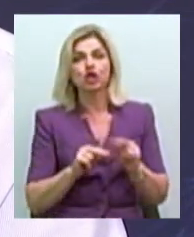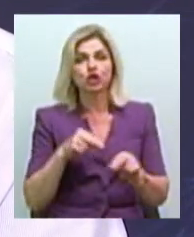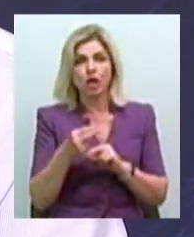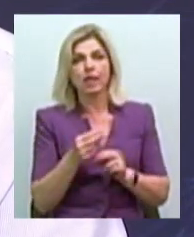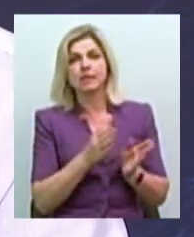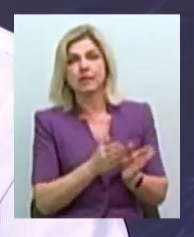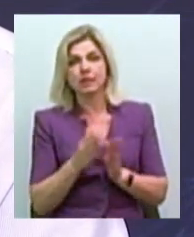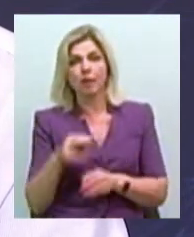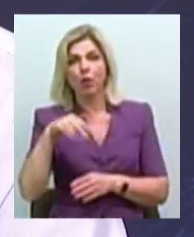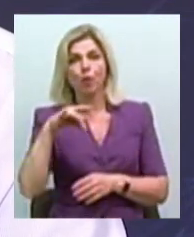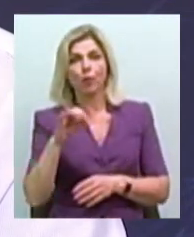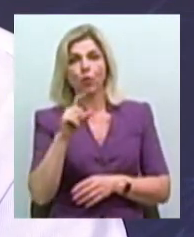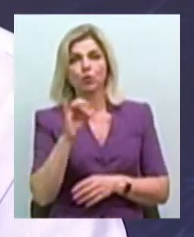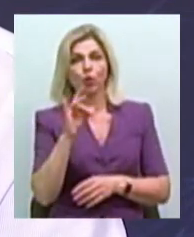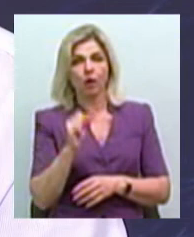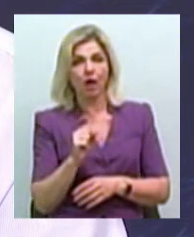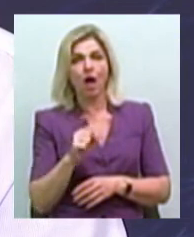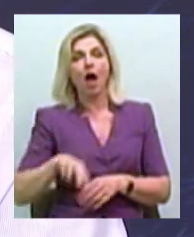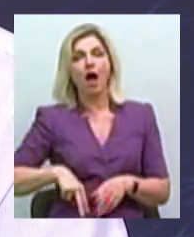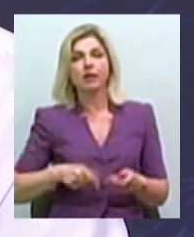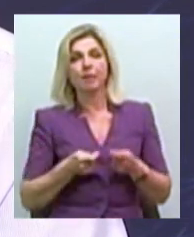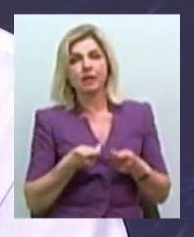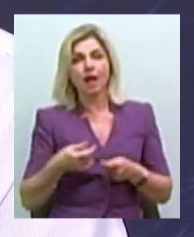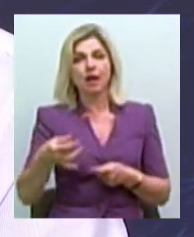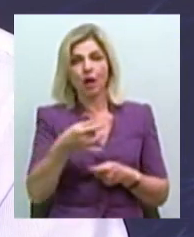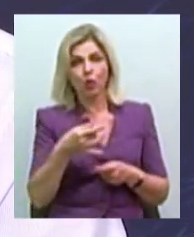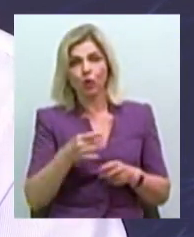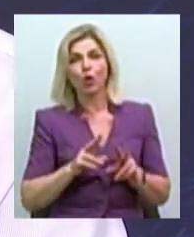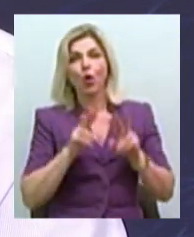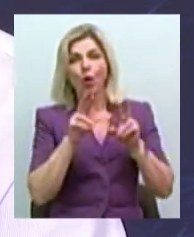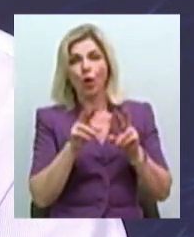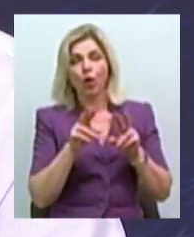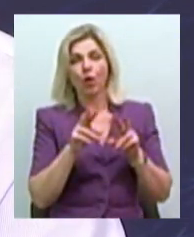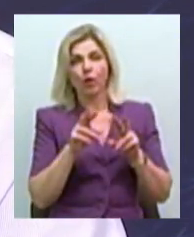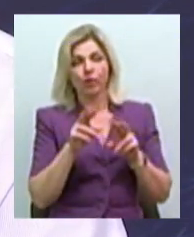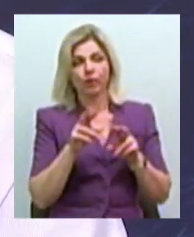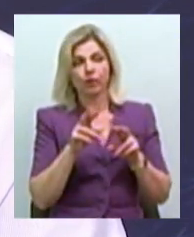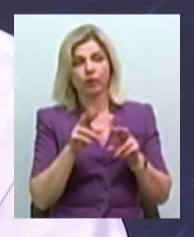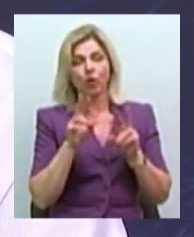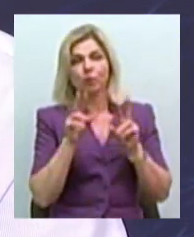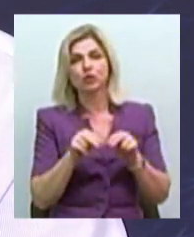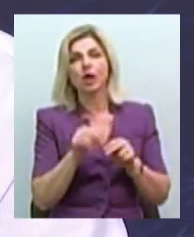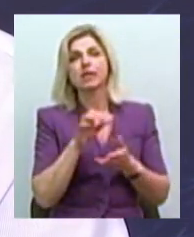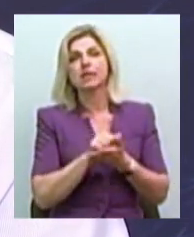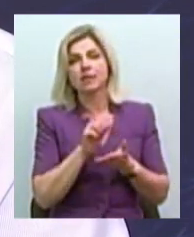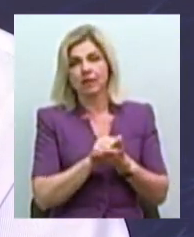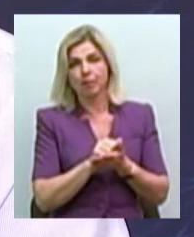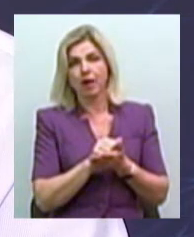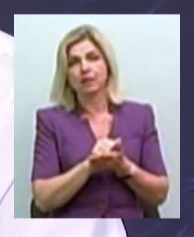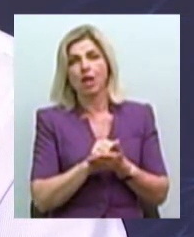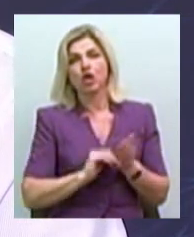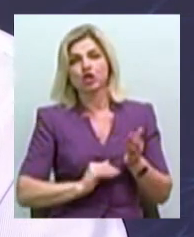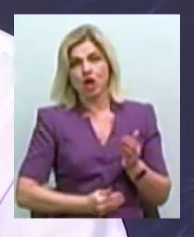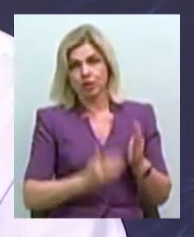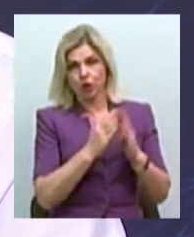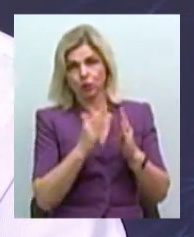она коснулась там администрации районов. Там, у нас администрация района отвечает за частный сектор и в основном занимается внутриквартальными проездами. Это